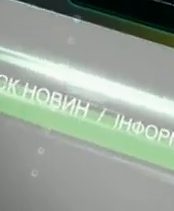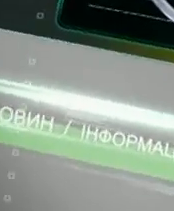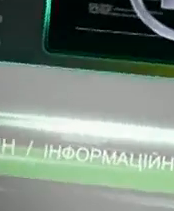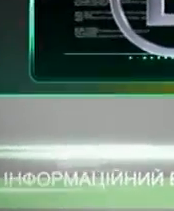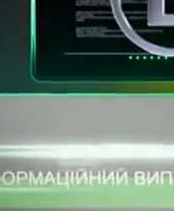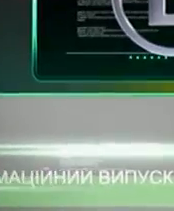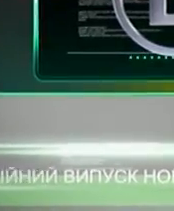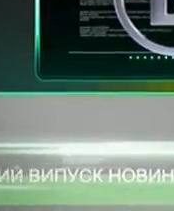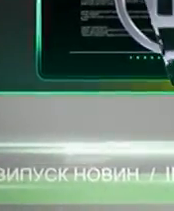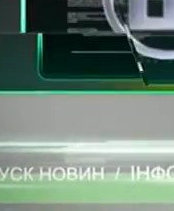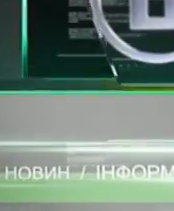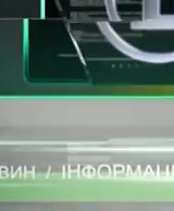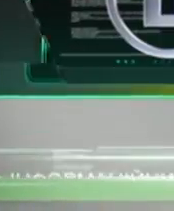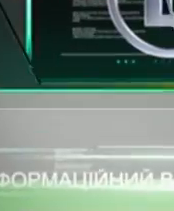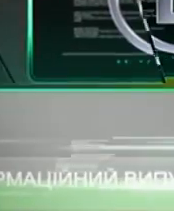Дякую.